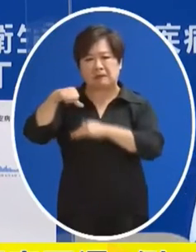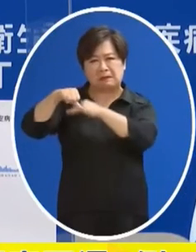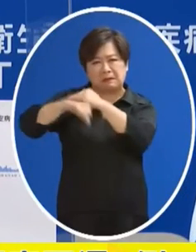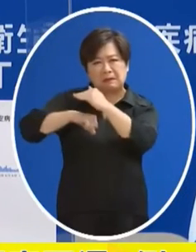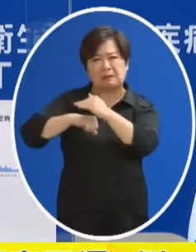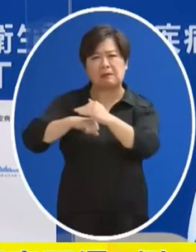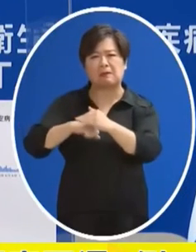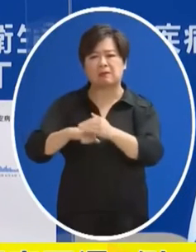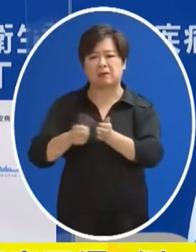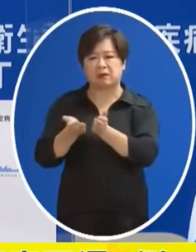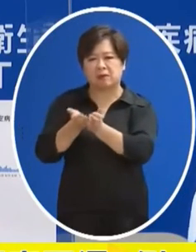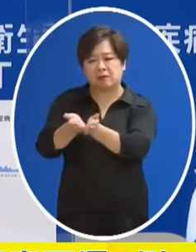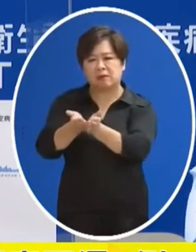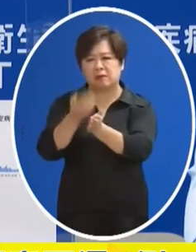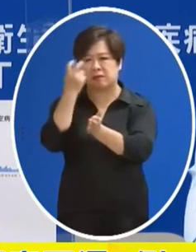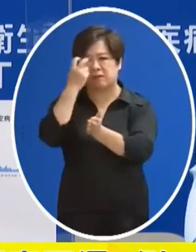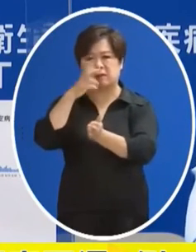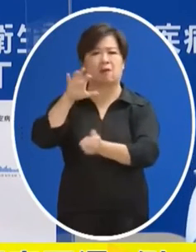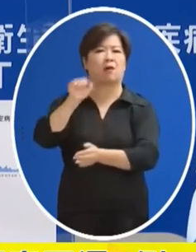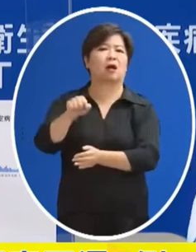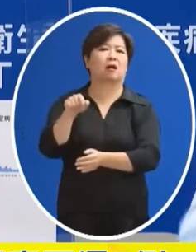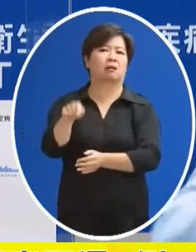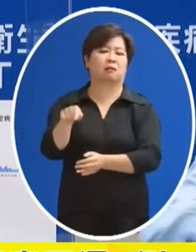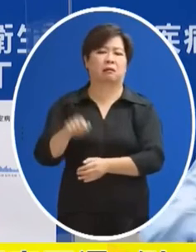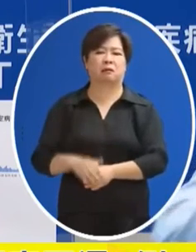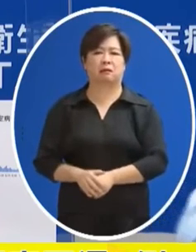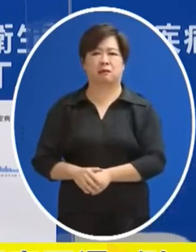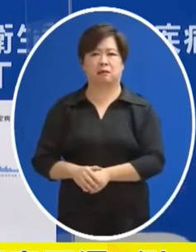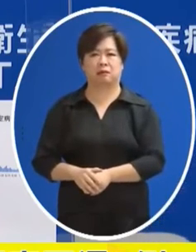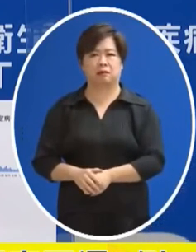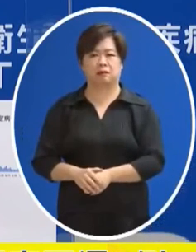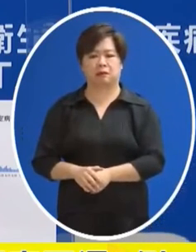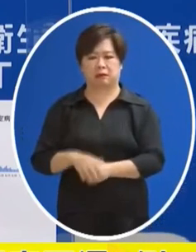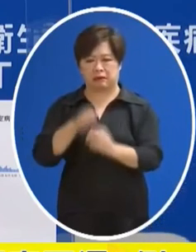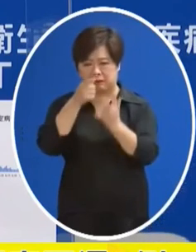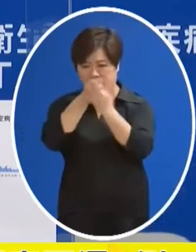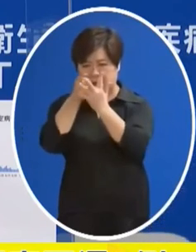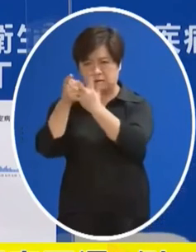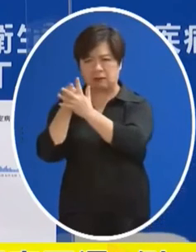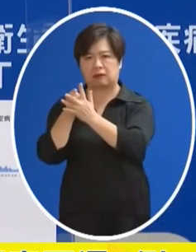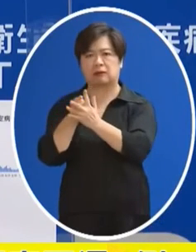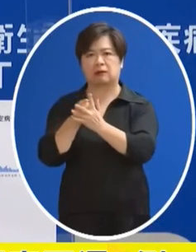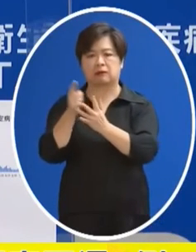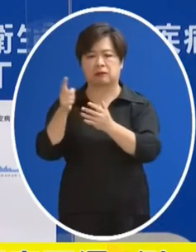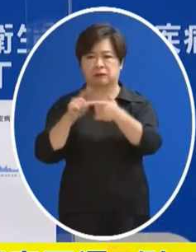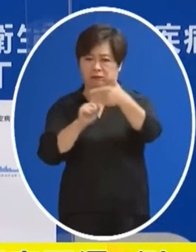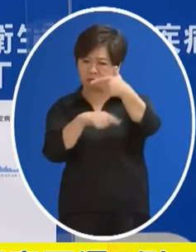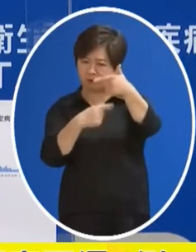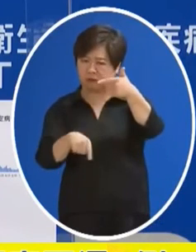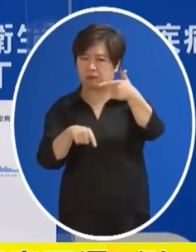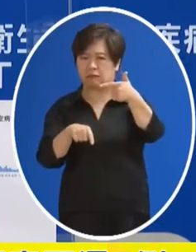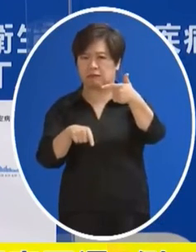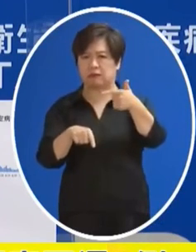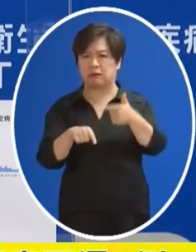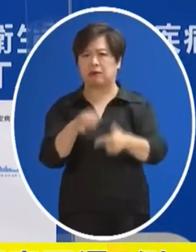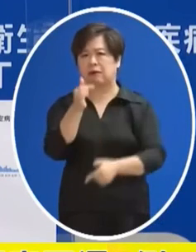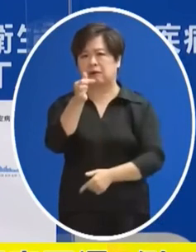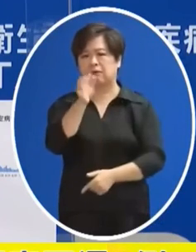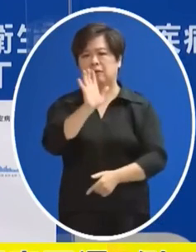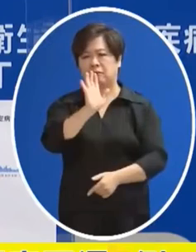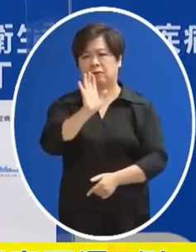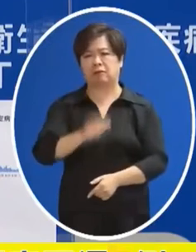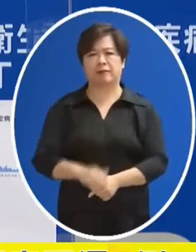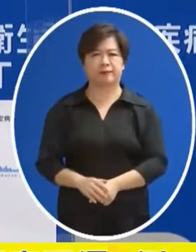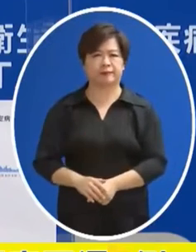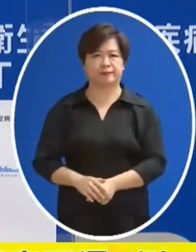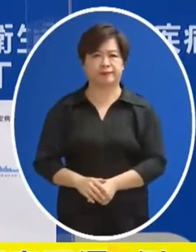然后被那个海巡哈拦截，好，那有里面被验出了那一批里面有6名，哈，有6名，所以